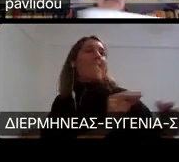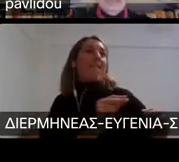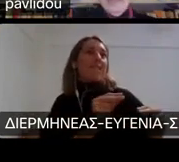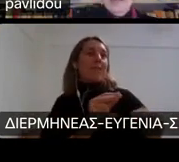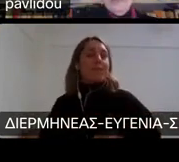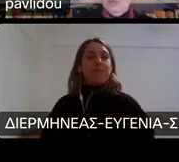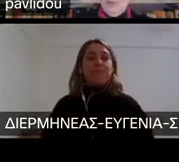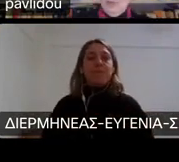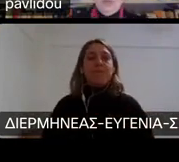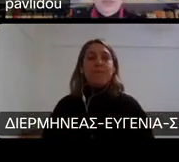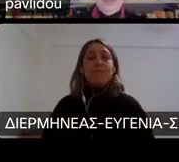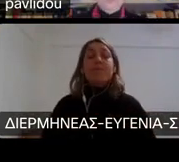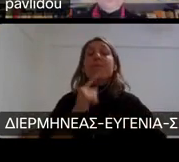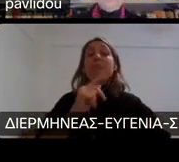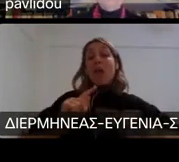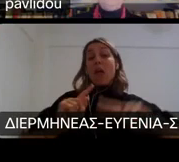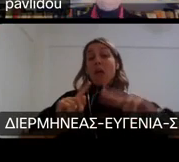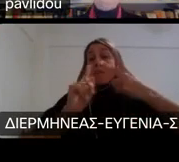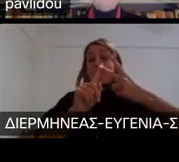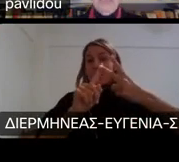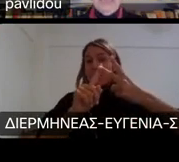Η δεύτερη τομή τώρα